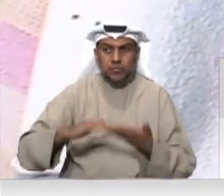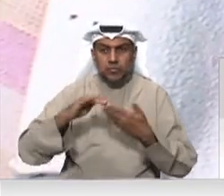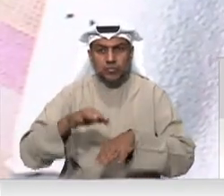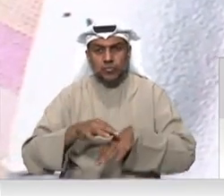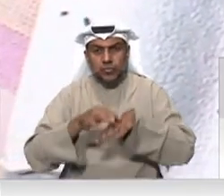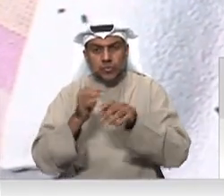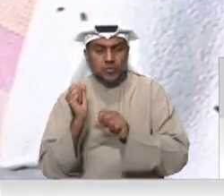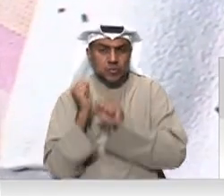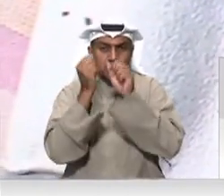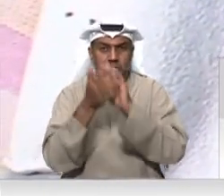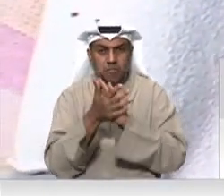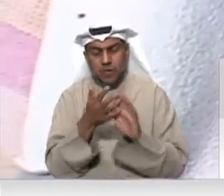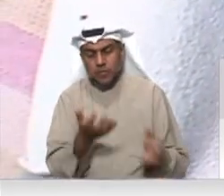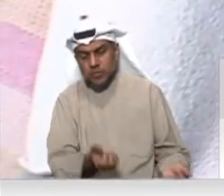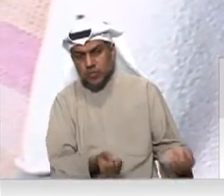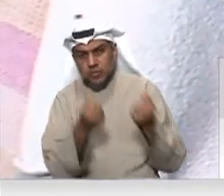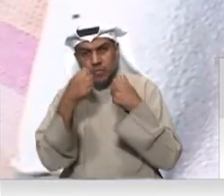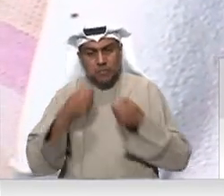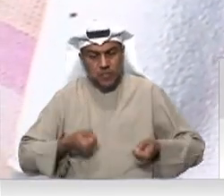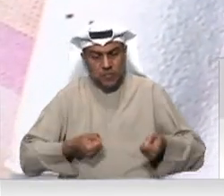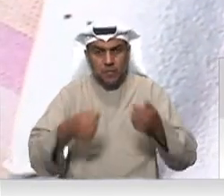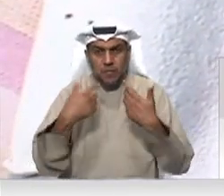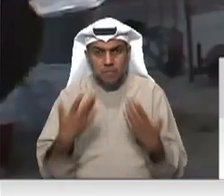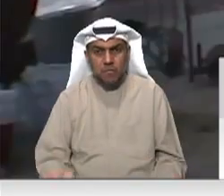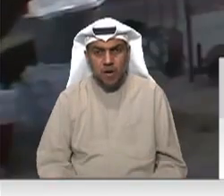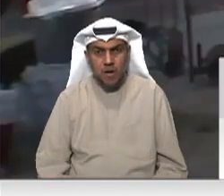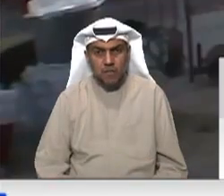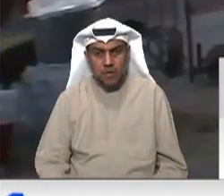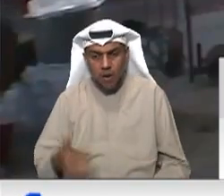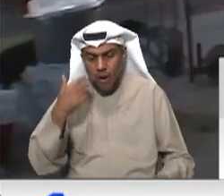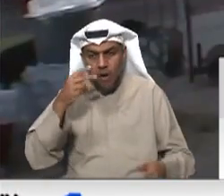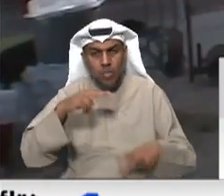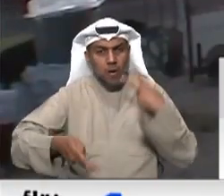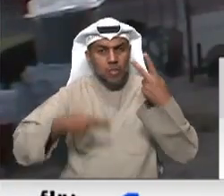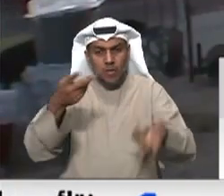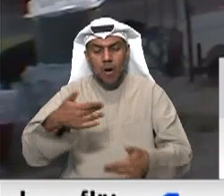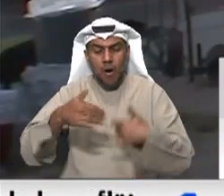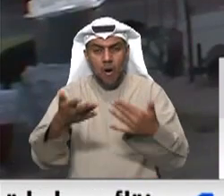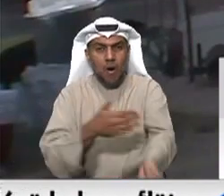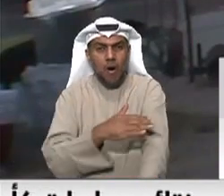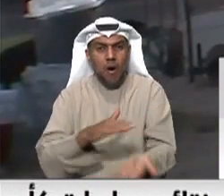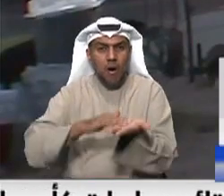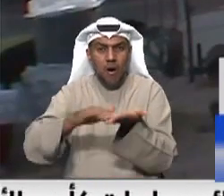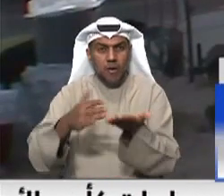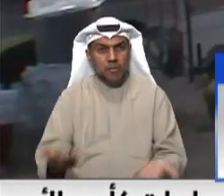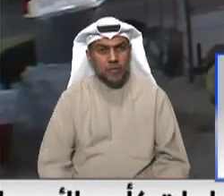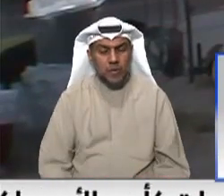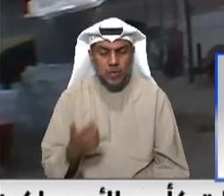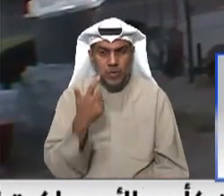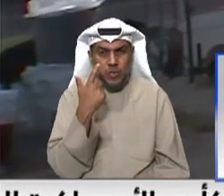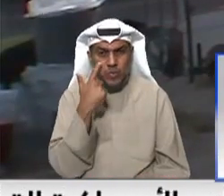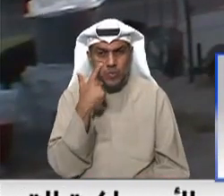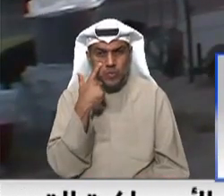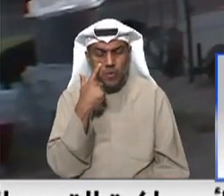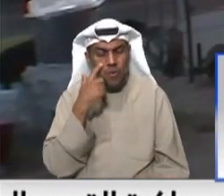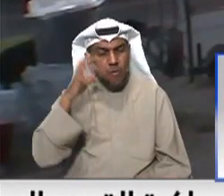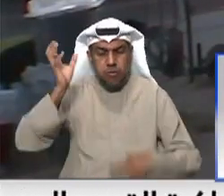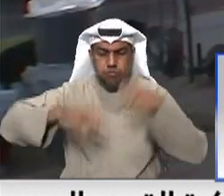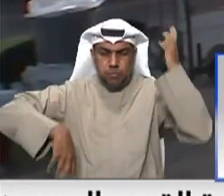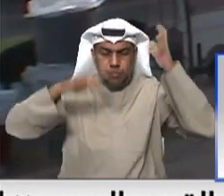يشيل الجرحى والشهداء اللي على الارض يوديهم من المستشفى واحنا قاعدين في البيت ما بنسمع الا غير حجار وقزاز بهيل